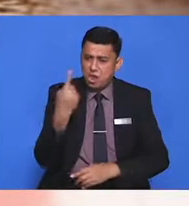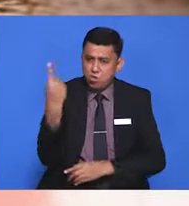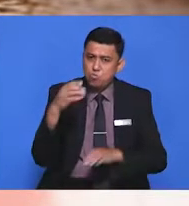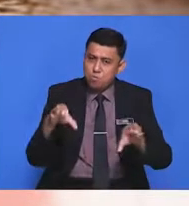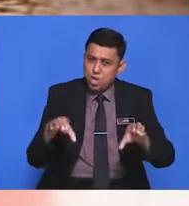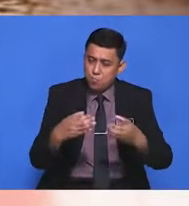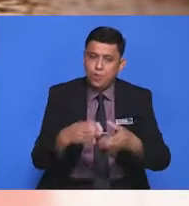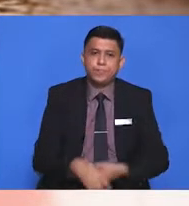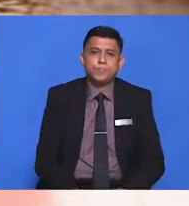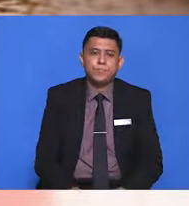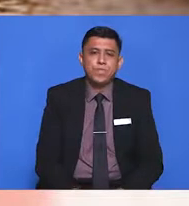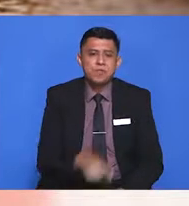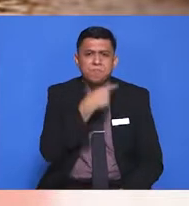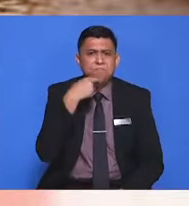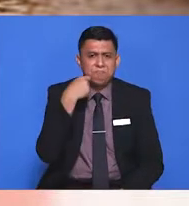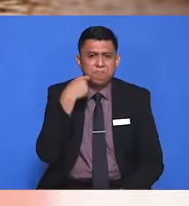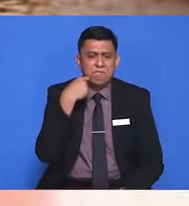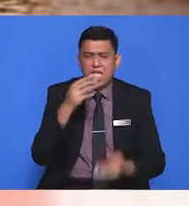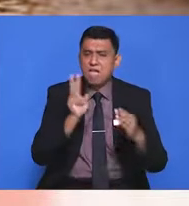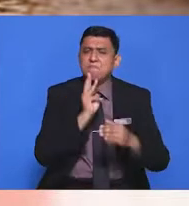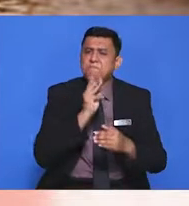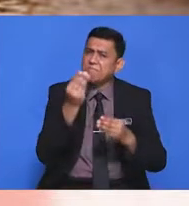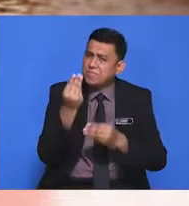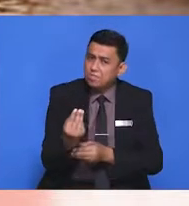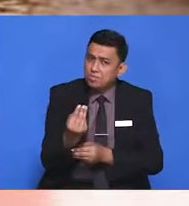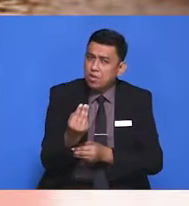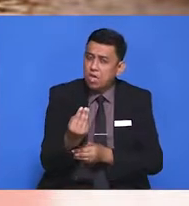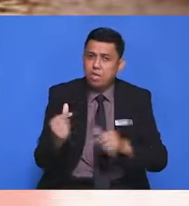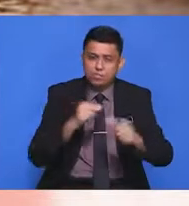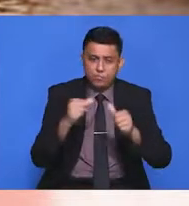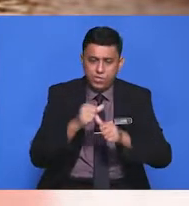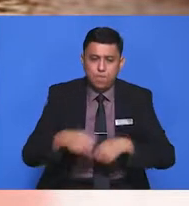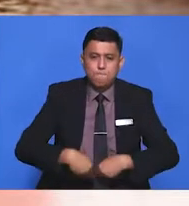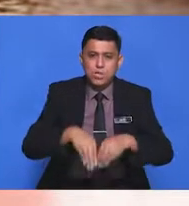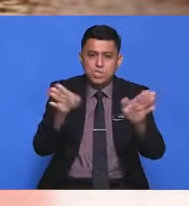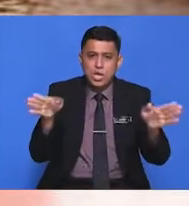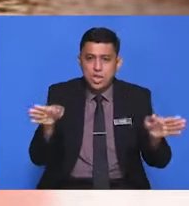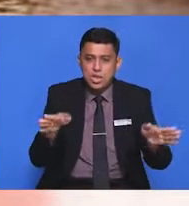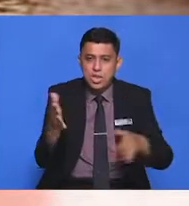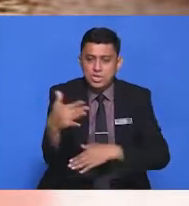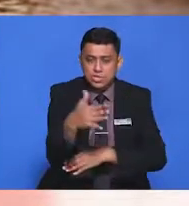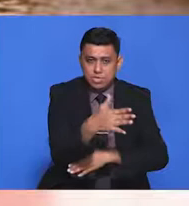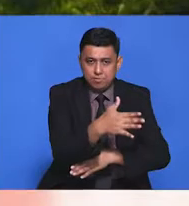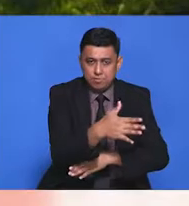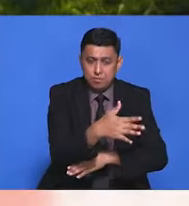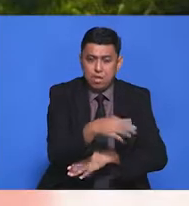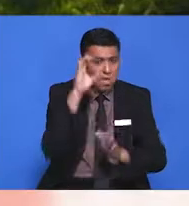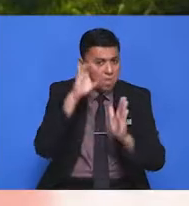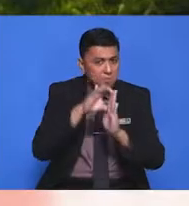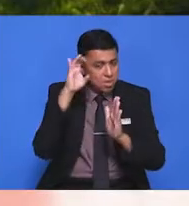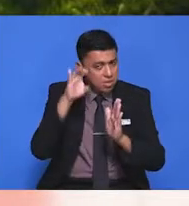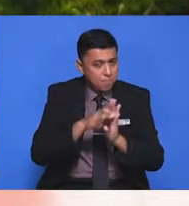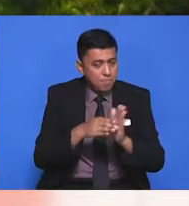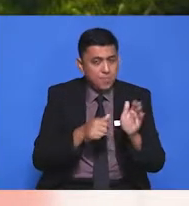musim kering, tasik ini menjadi cetek dan memudahkan aktiviti menjala ikan. Berdasarkan gambar-gambar berikut,